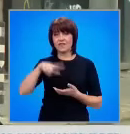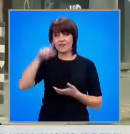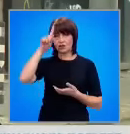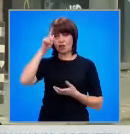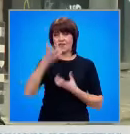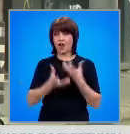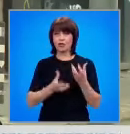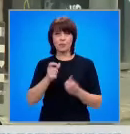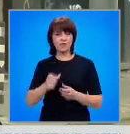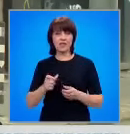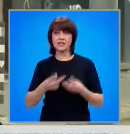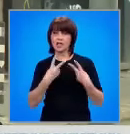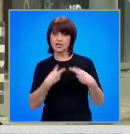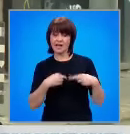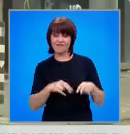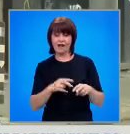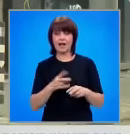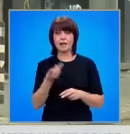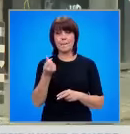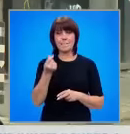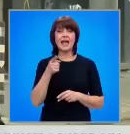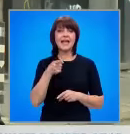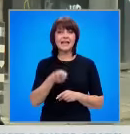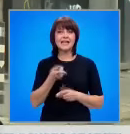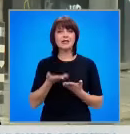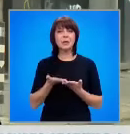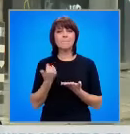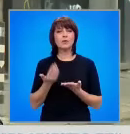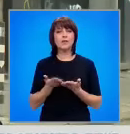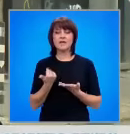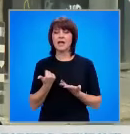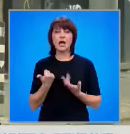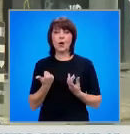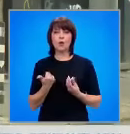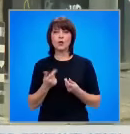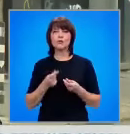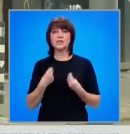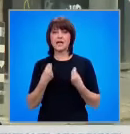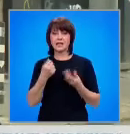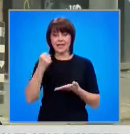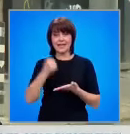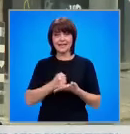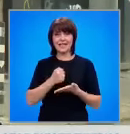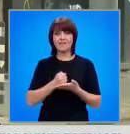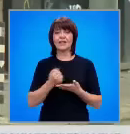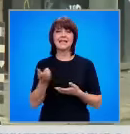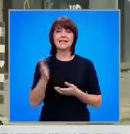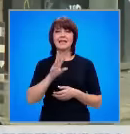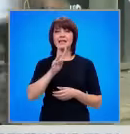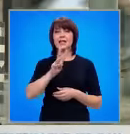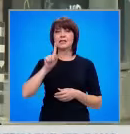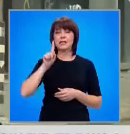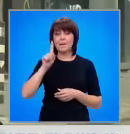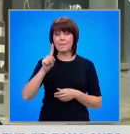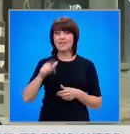бъдат върнати пари само на онези потребители, чието фактури са издадени след 31 юли. Тогава вече е в сила